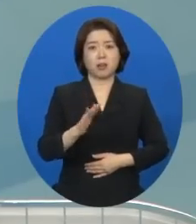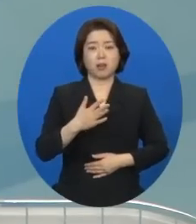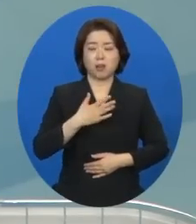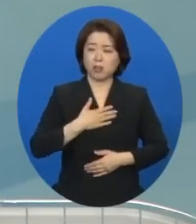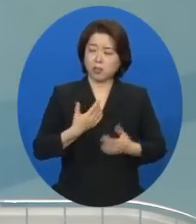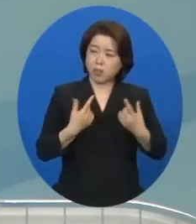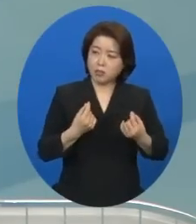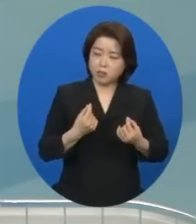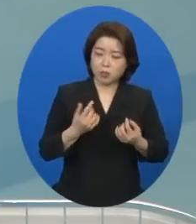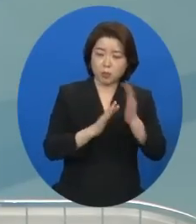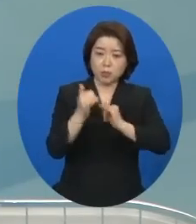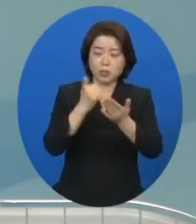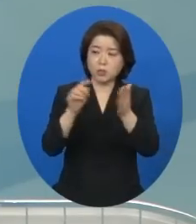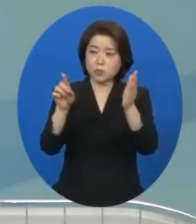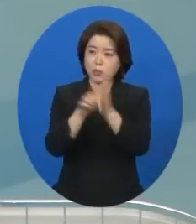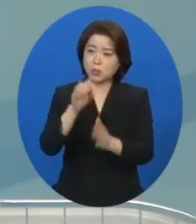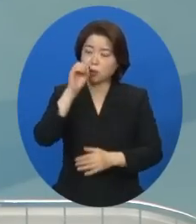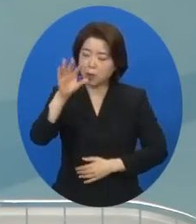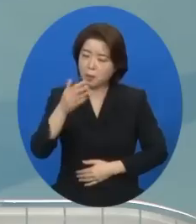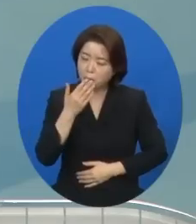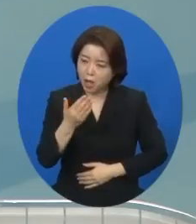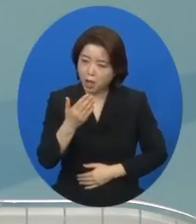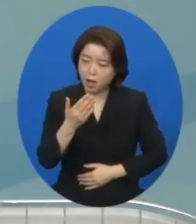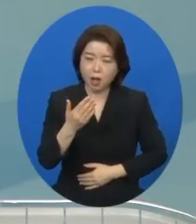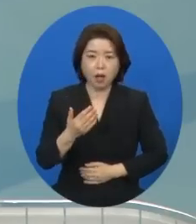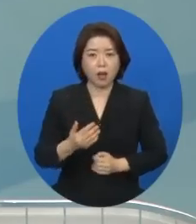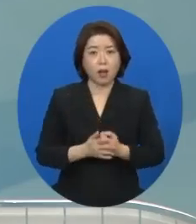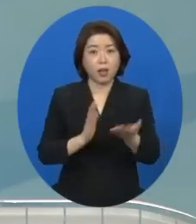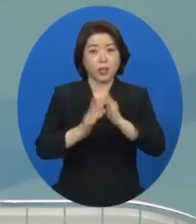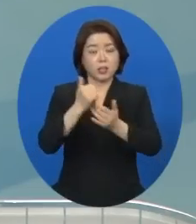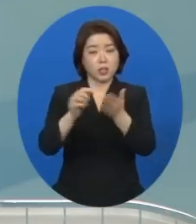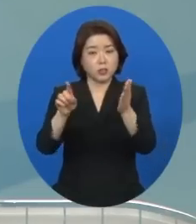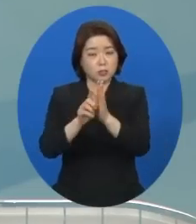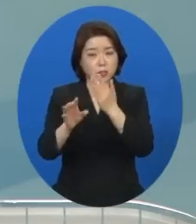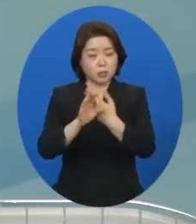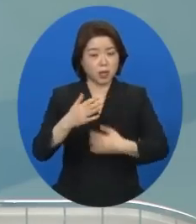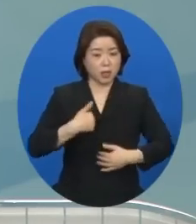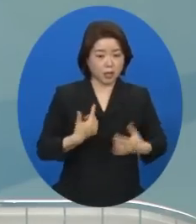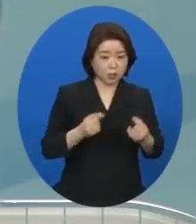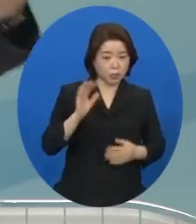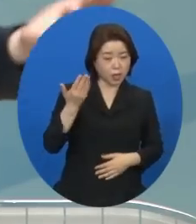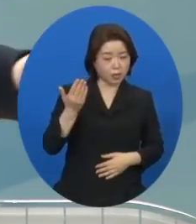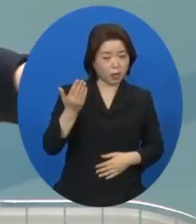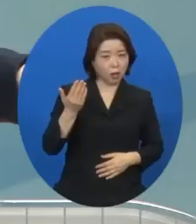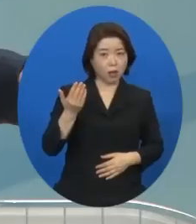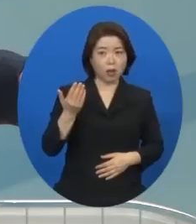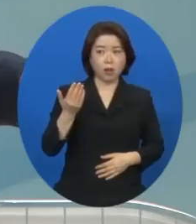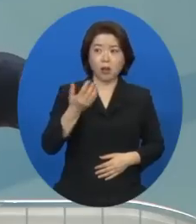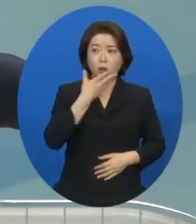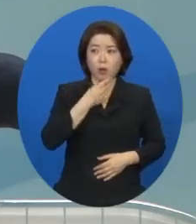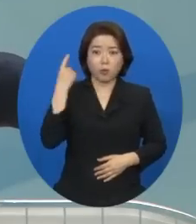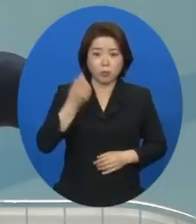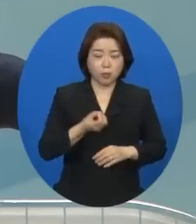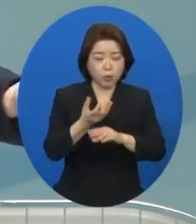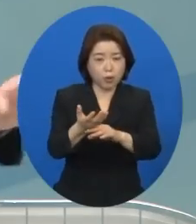나처럼 예수 믿으라고 말할 수 있을까? 예수 믿으면 나같이 된다면 그럼 복음 전해요